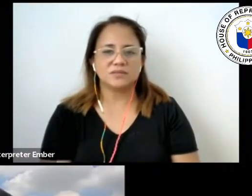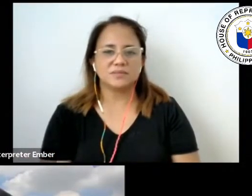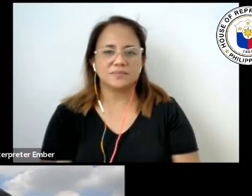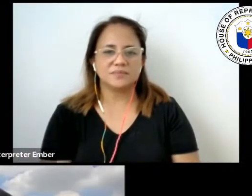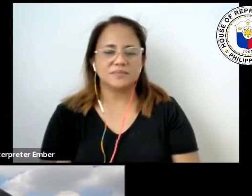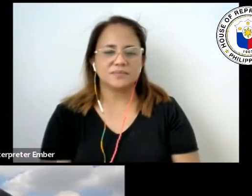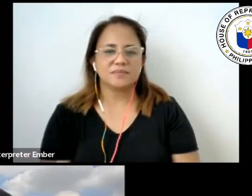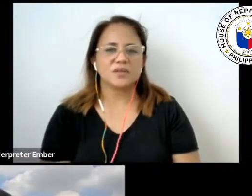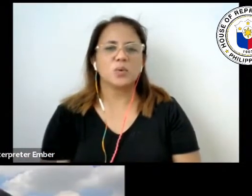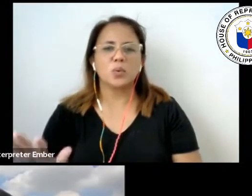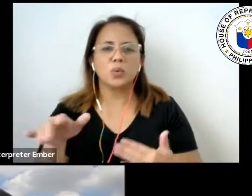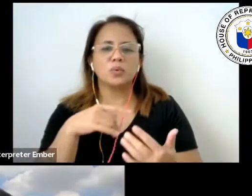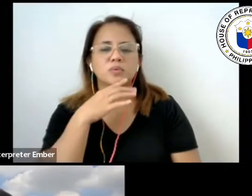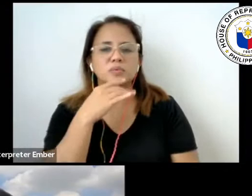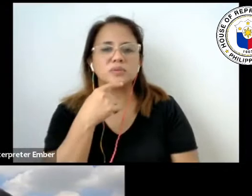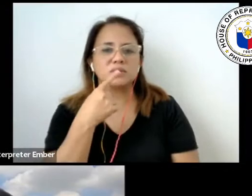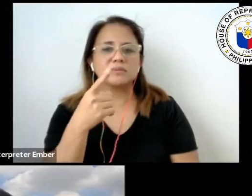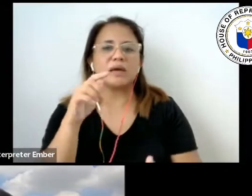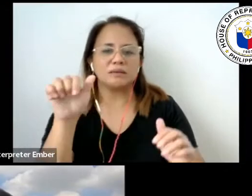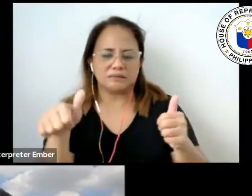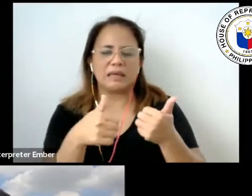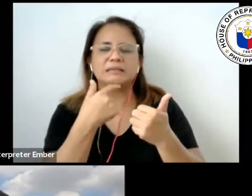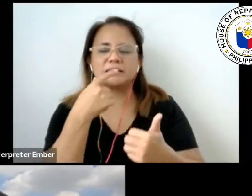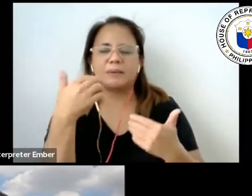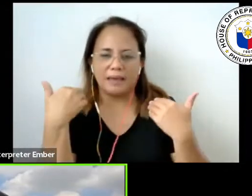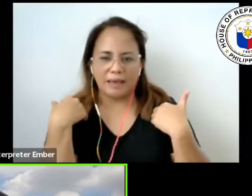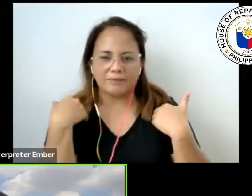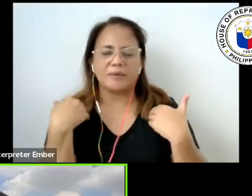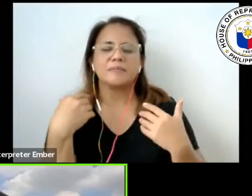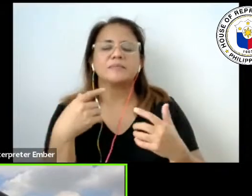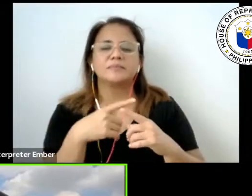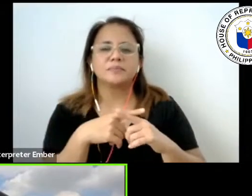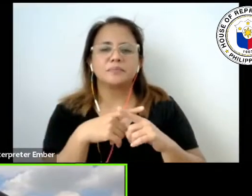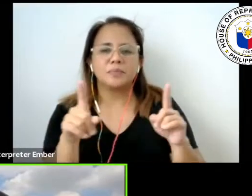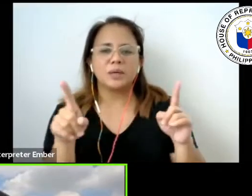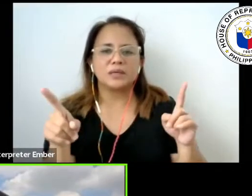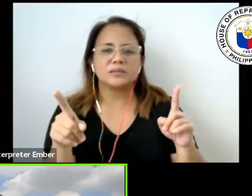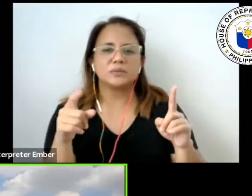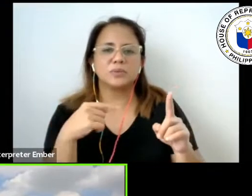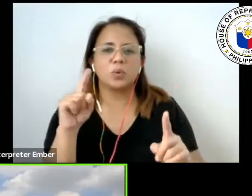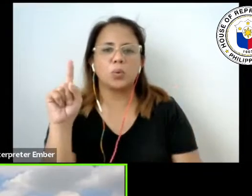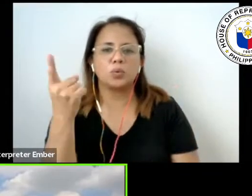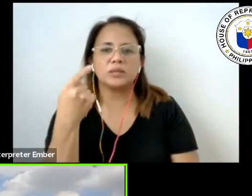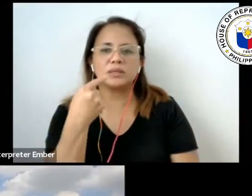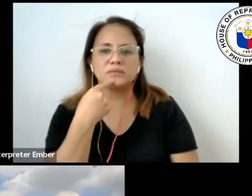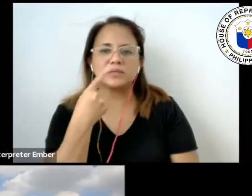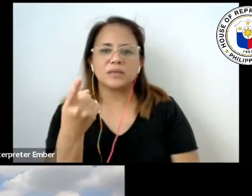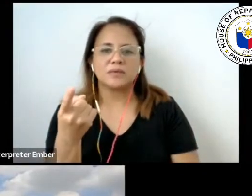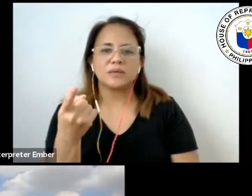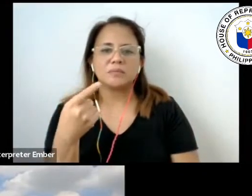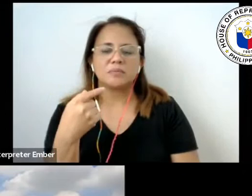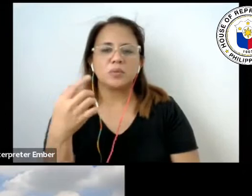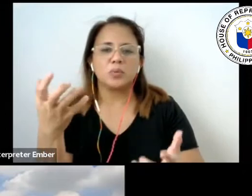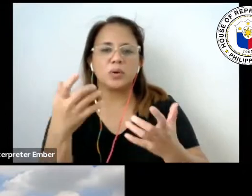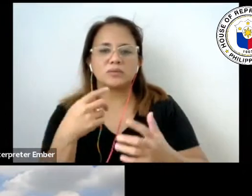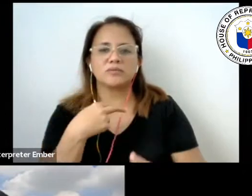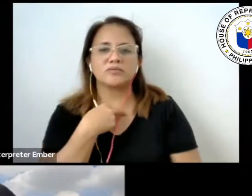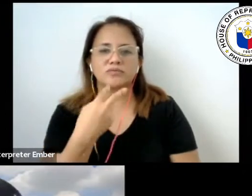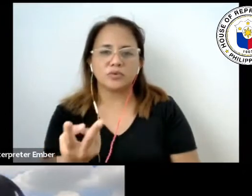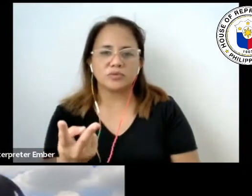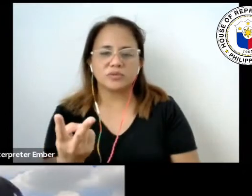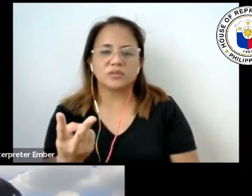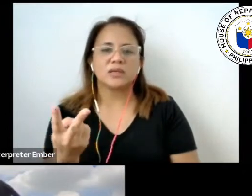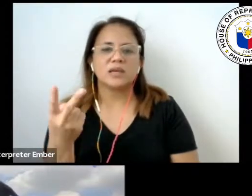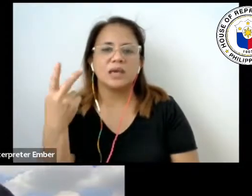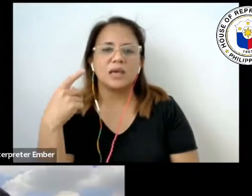Lahat naman nagsasalita kanina na may challenges. Ang kinakailangan, at ikaw lang siguro ang gustong mag-voice out,